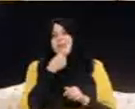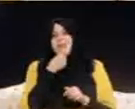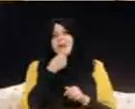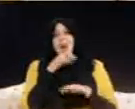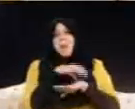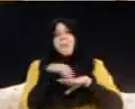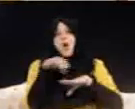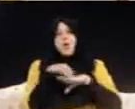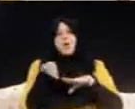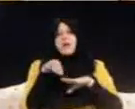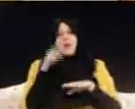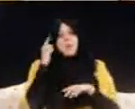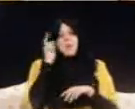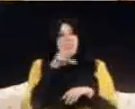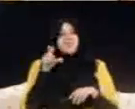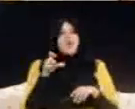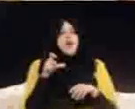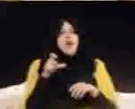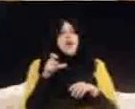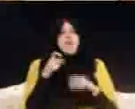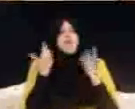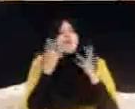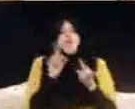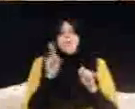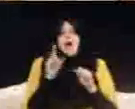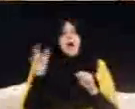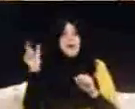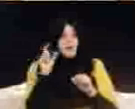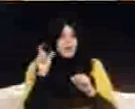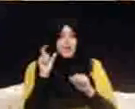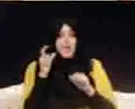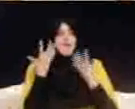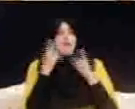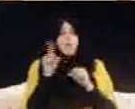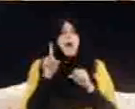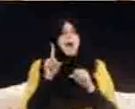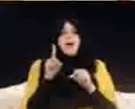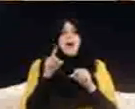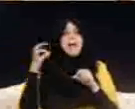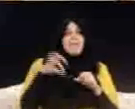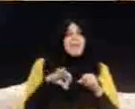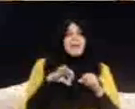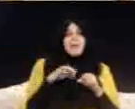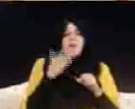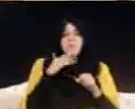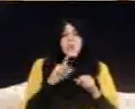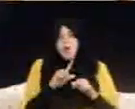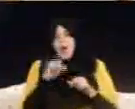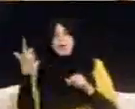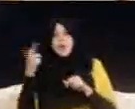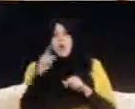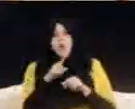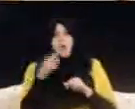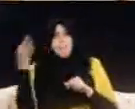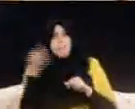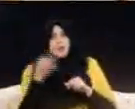استغلال عاطفة الناس بين قوسين الإسلامية حبهم الإسلام في والرفع من